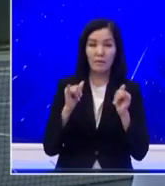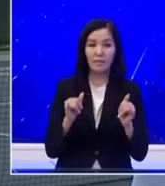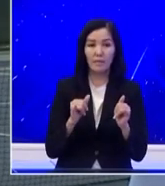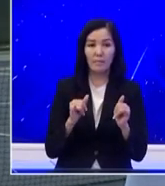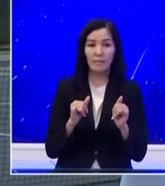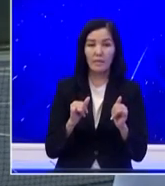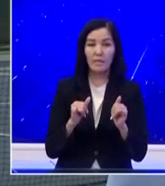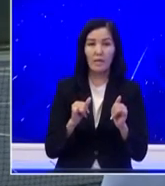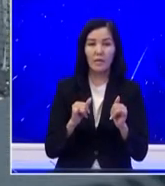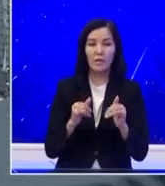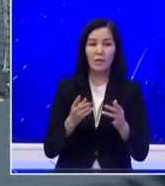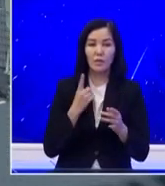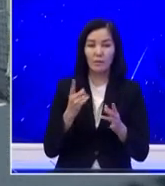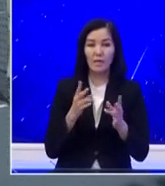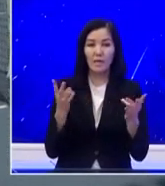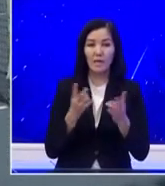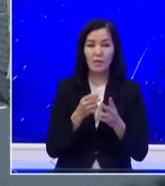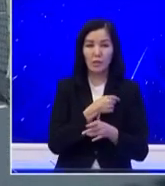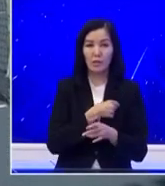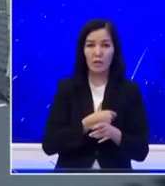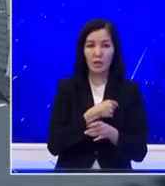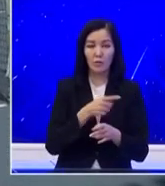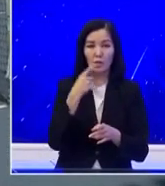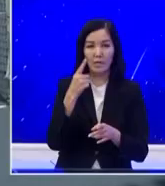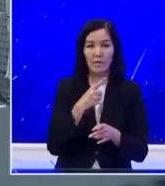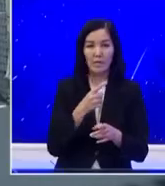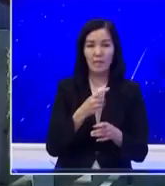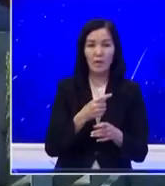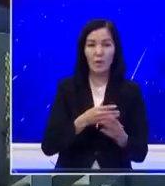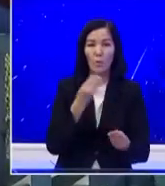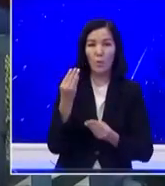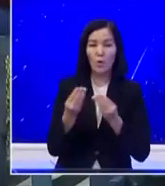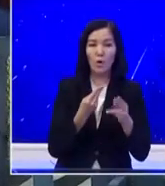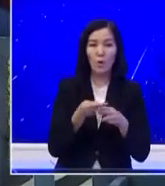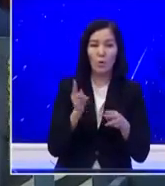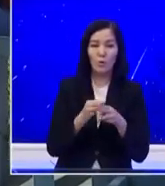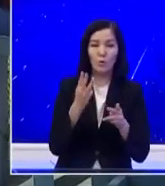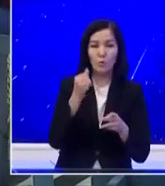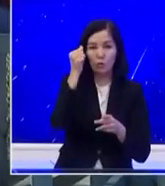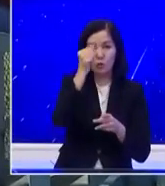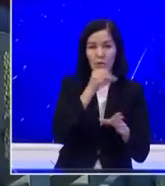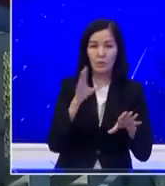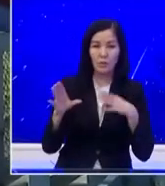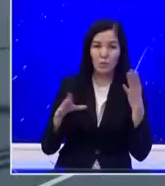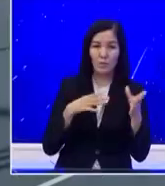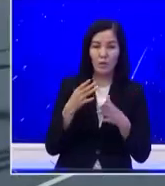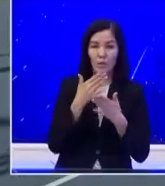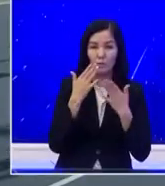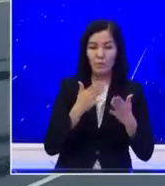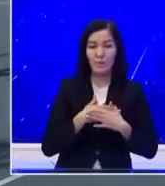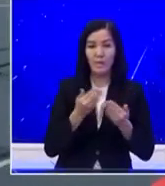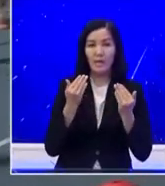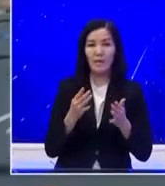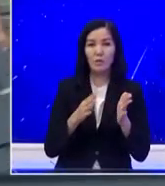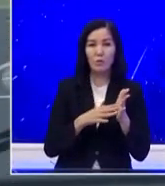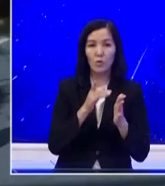емес, техникалық шеберлік қажет. Жаттықтырушылардың айтуынша, Зере Жұмабай теннис ойынына өте икемді. Ол 3 жылдан бері осы спортты сергетіп келеді. Қазір